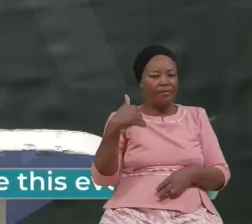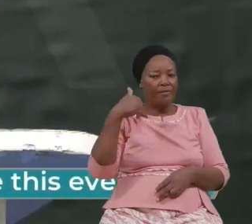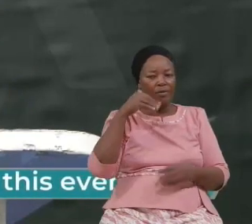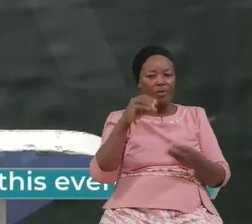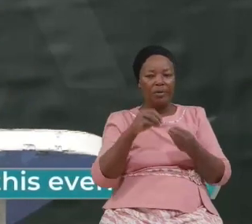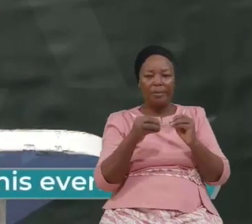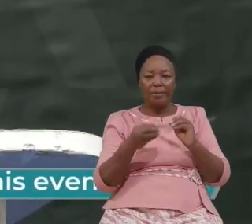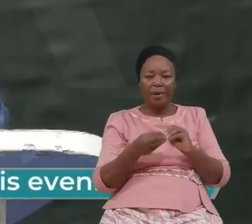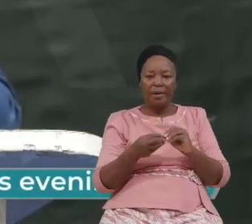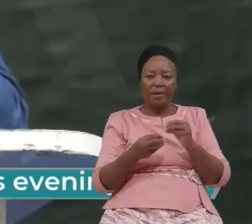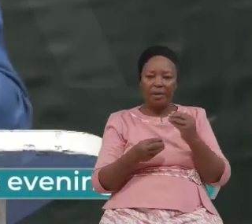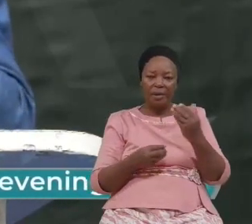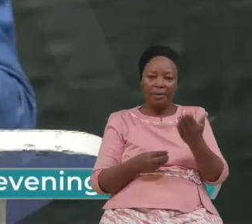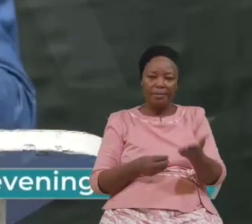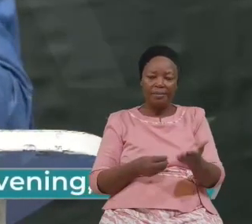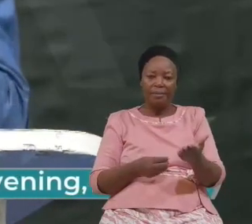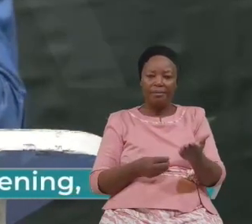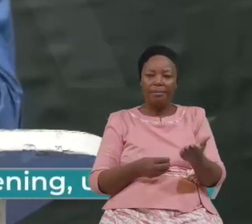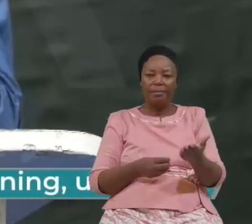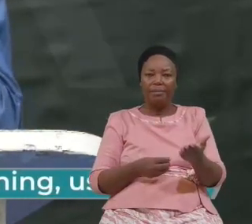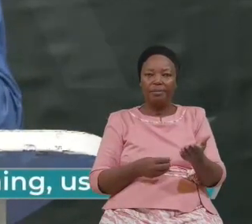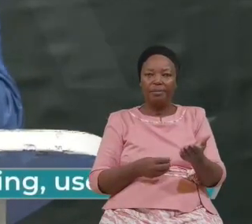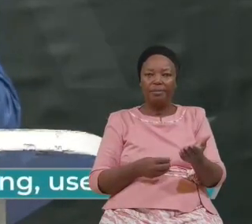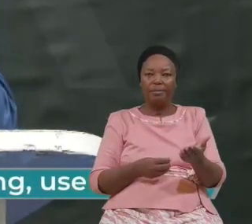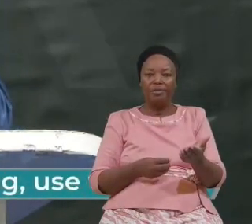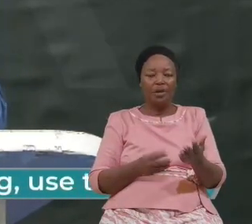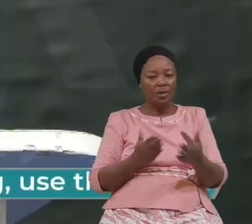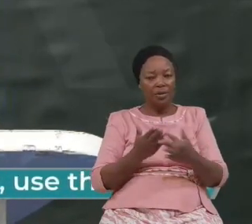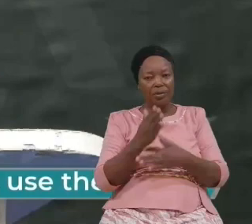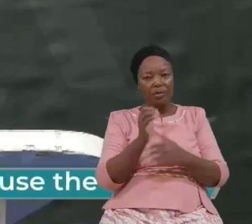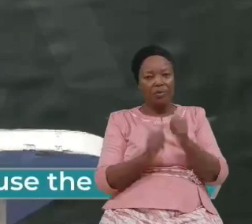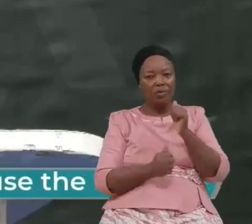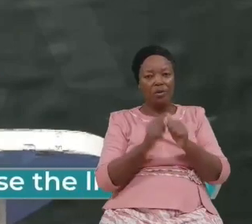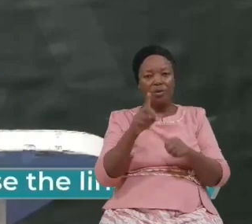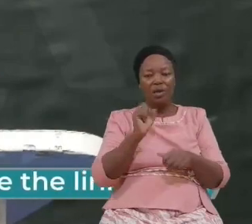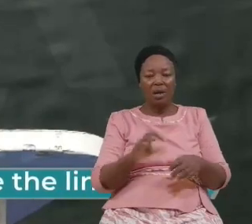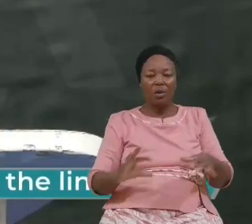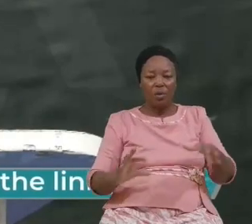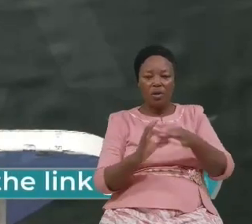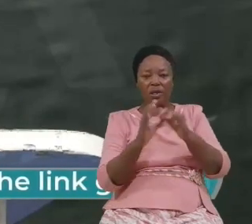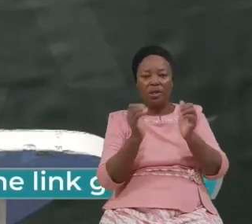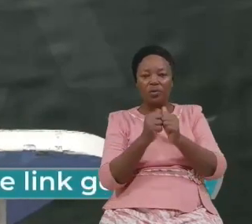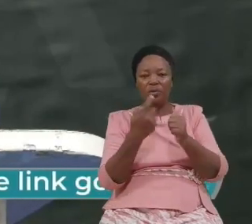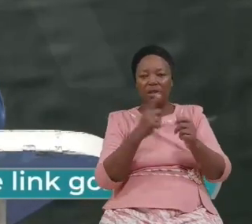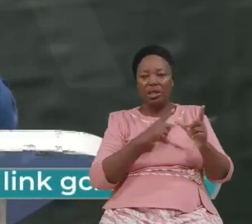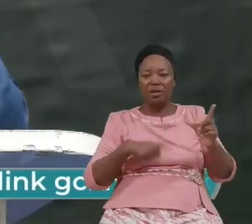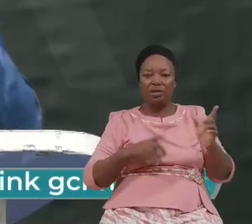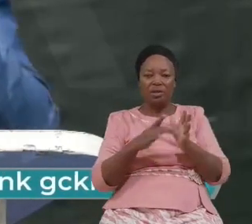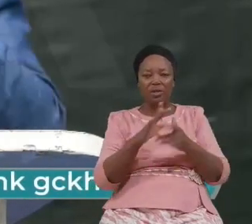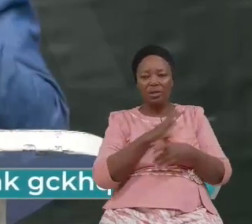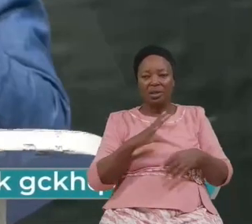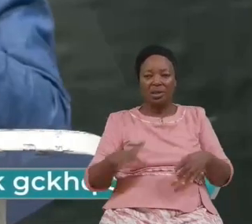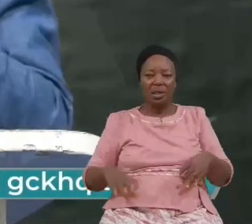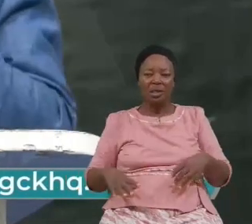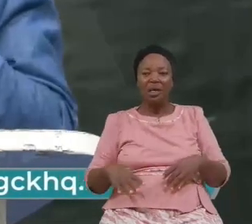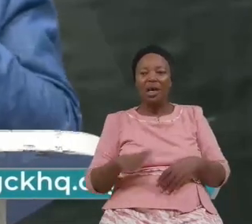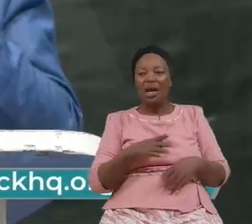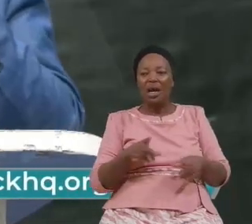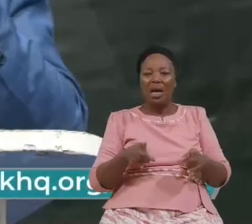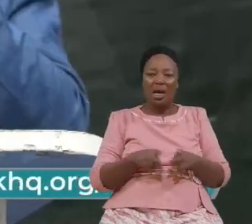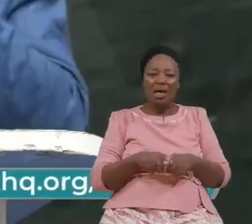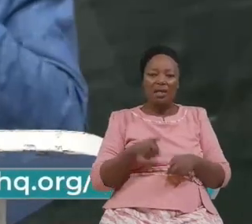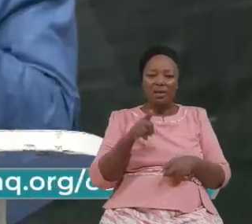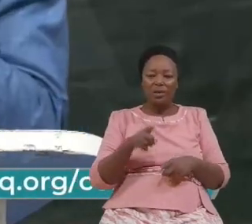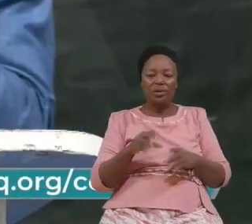faut bien des numéros de téléphone vous seront communiqués vous qui écoutez par lesquels